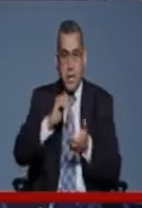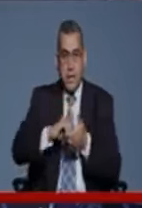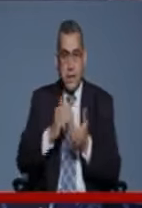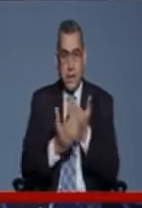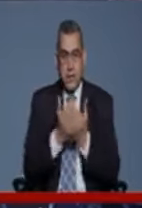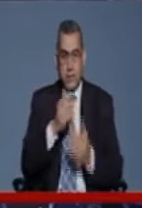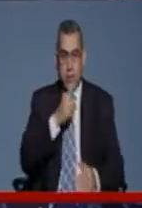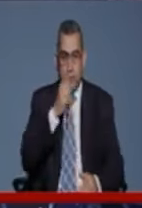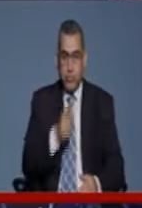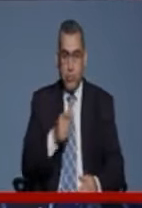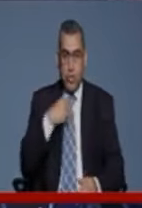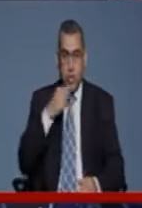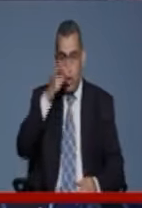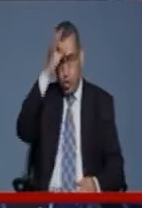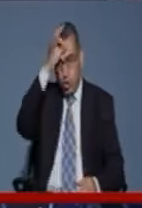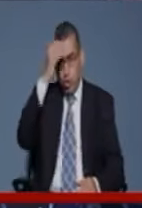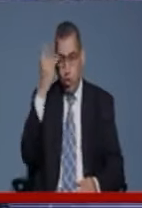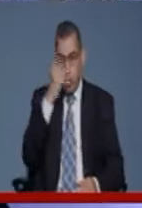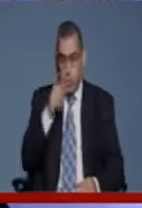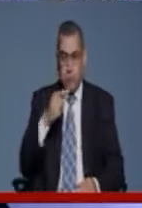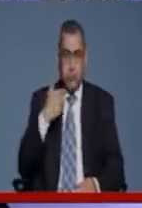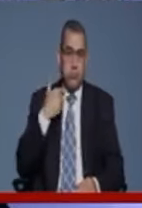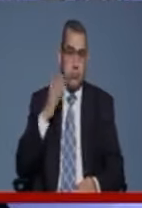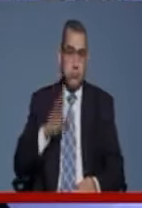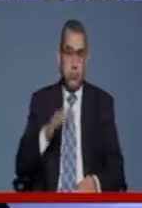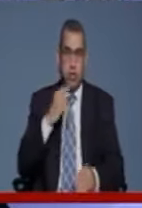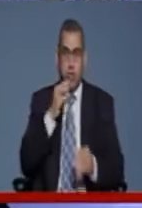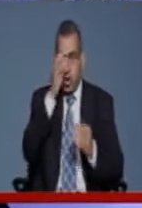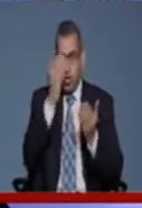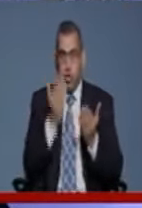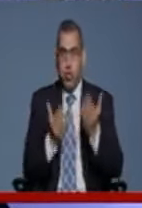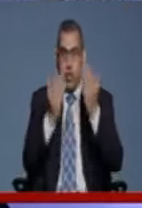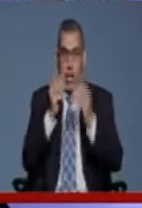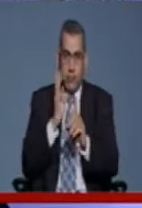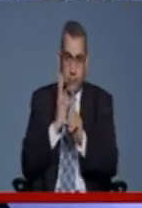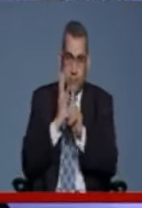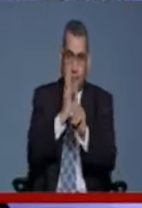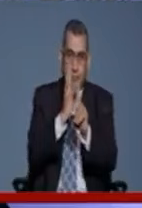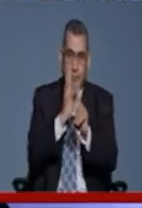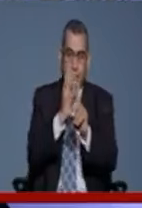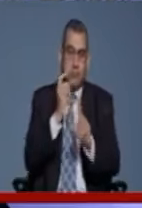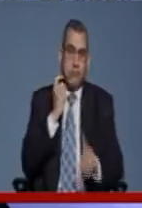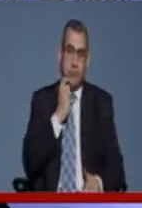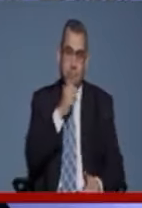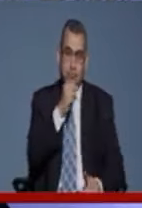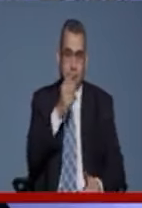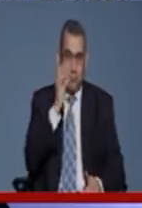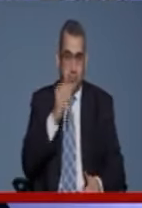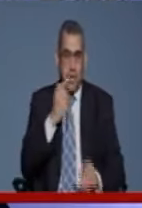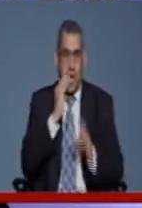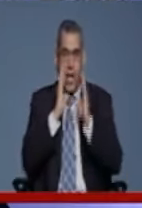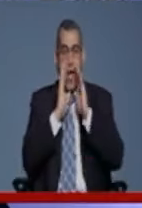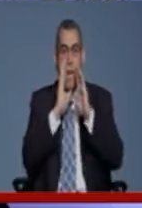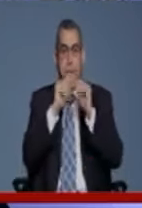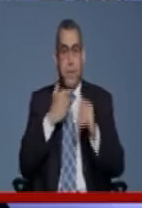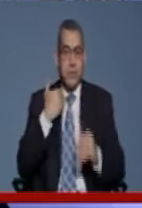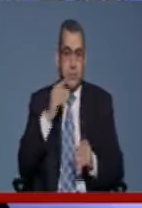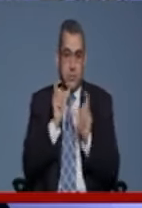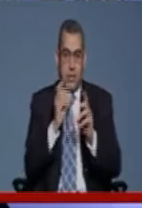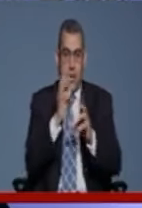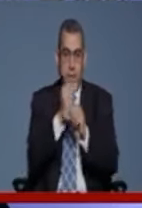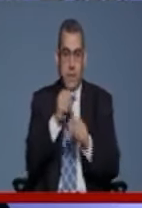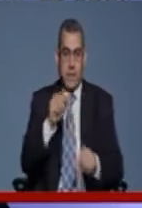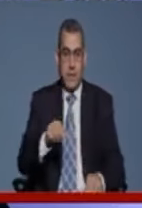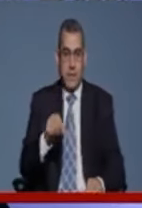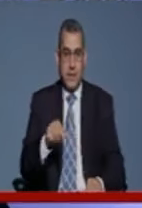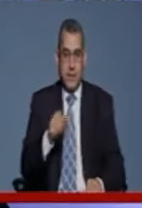رجال الشرطة بأن يظلوا بإذن الله خلف قيادتكم الحكيمة فداءً لمصر وحراساً لأمنها،